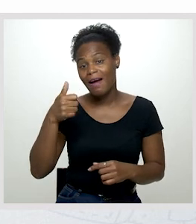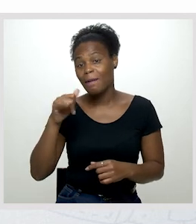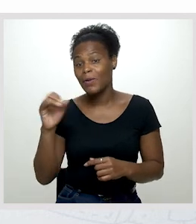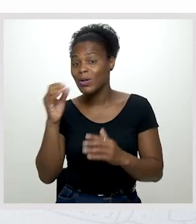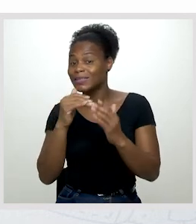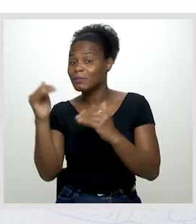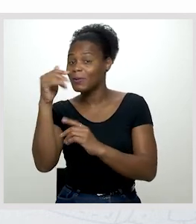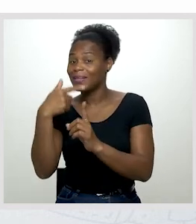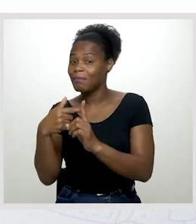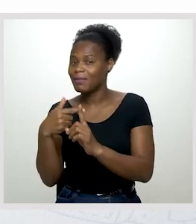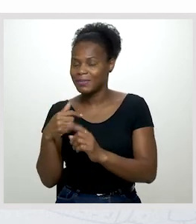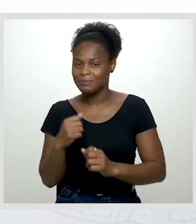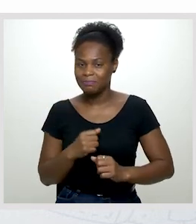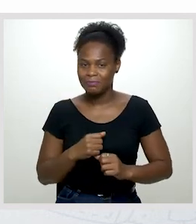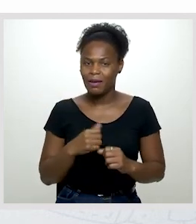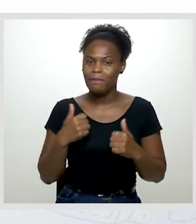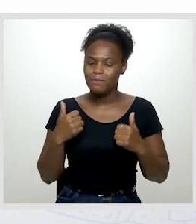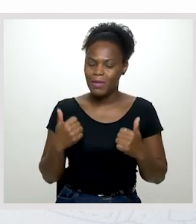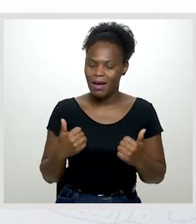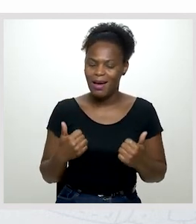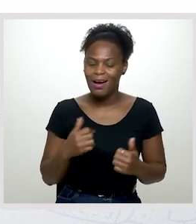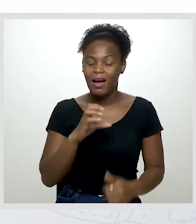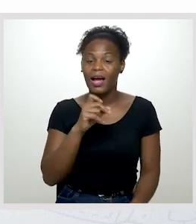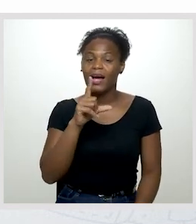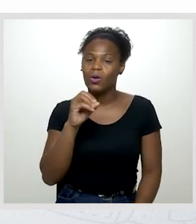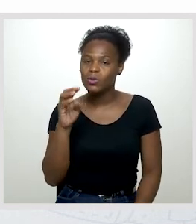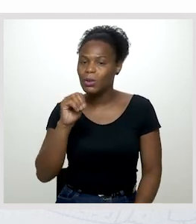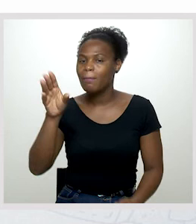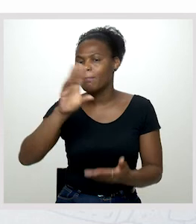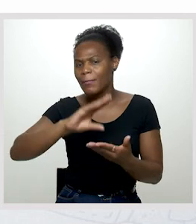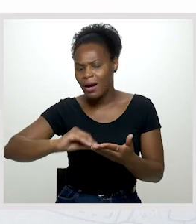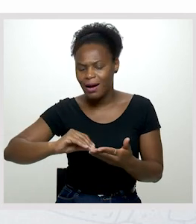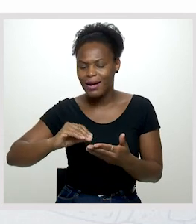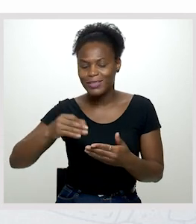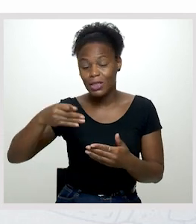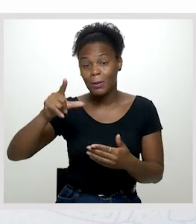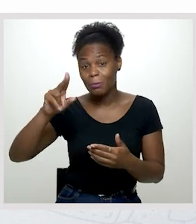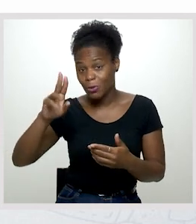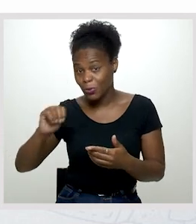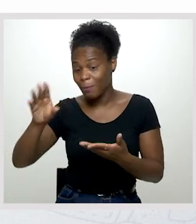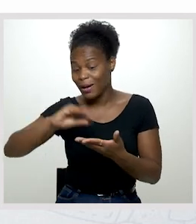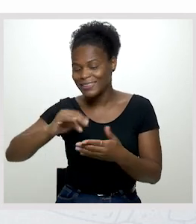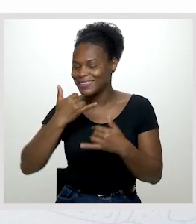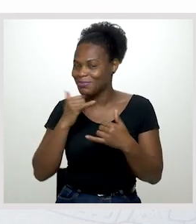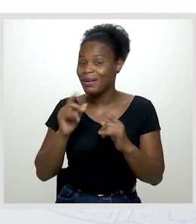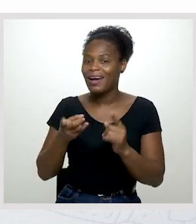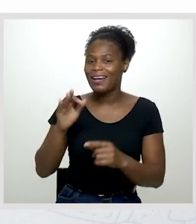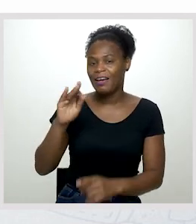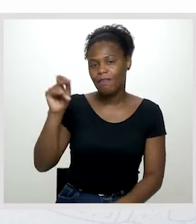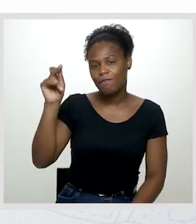comment? Très bien. Carlos est plus sympa que